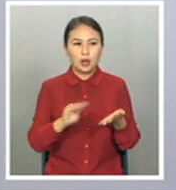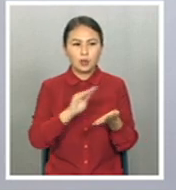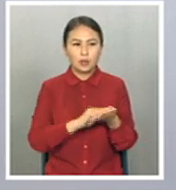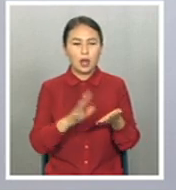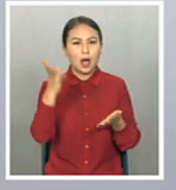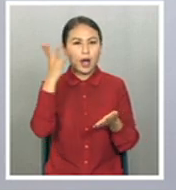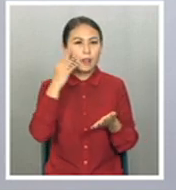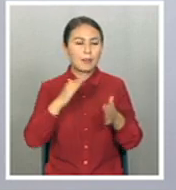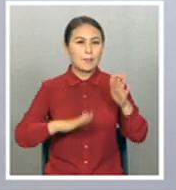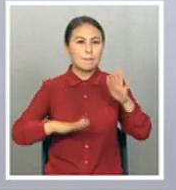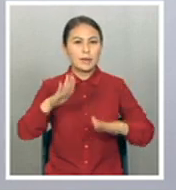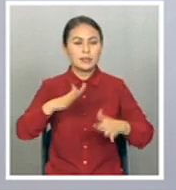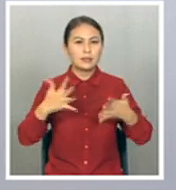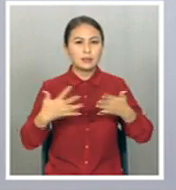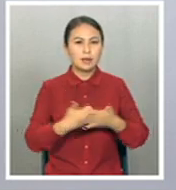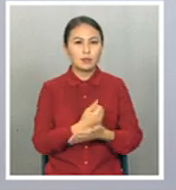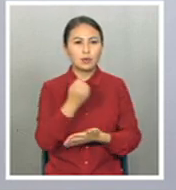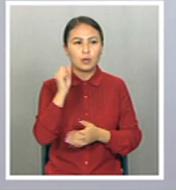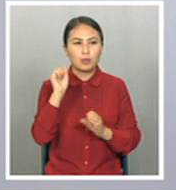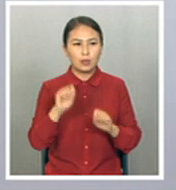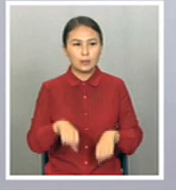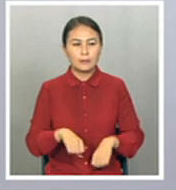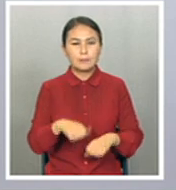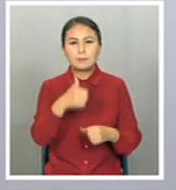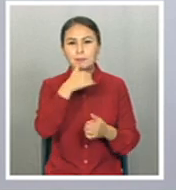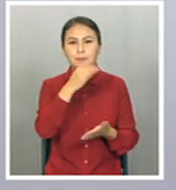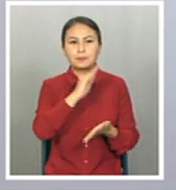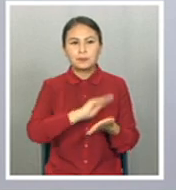алманың массасы қанша екенін табуға болады. Теңдеуімізді